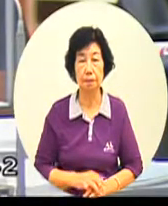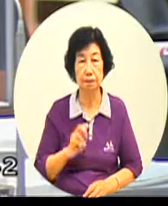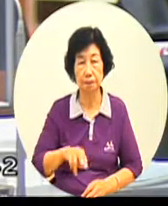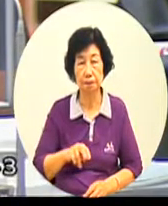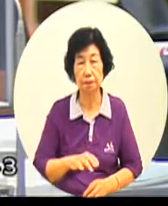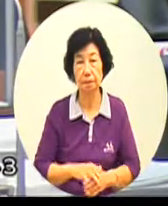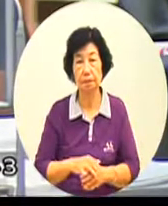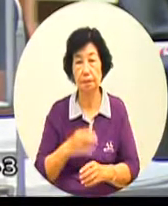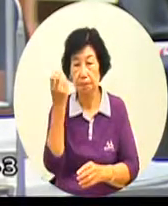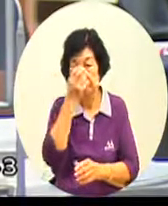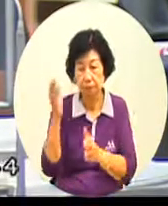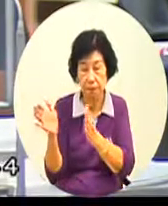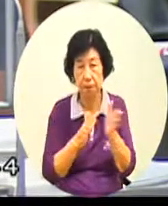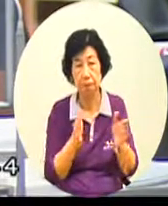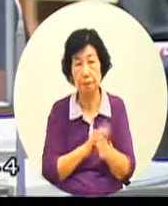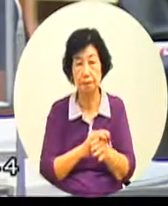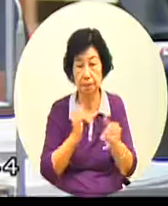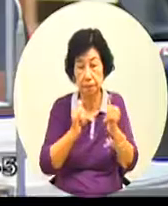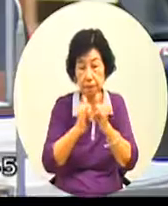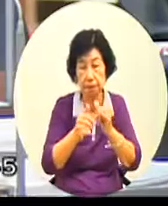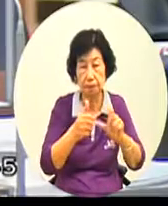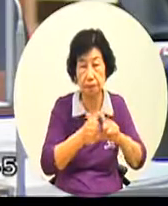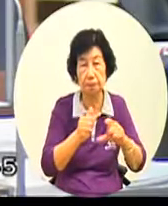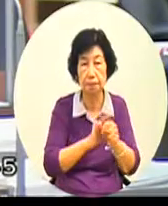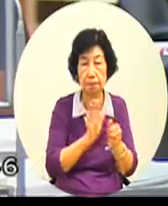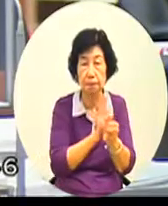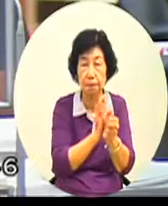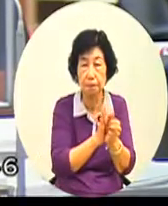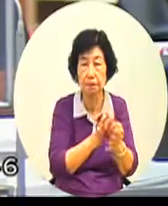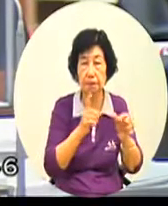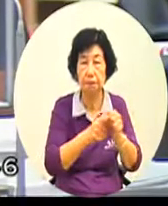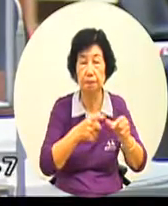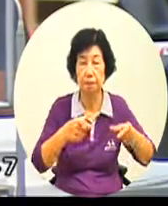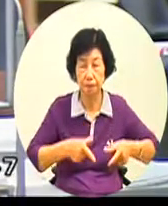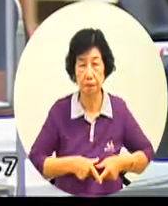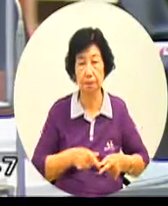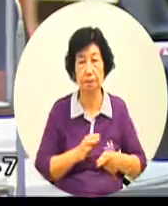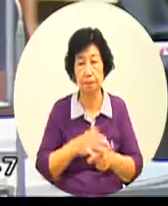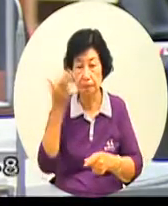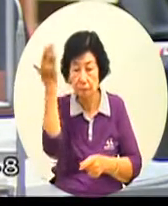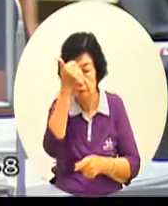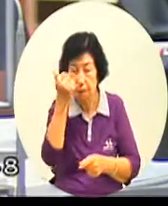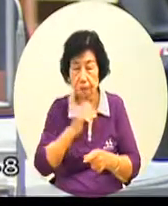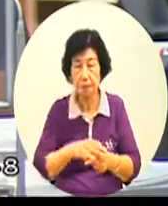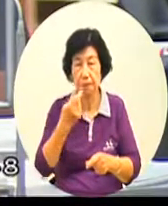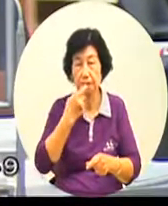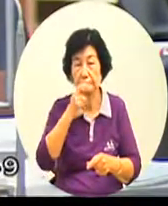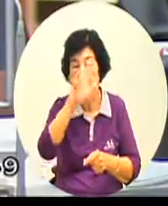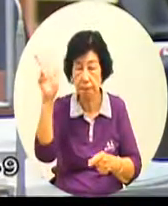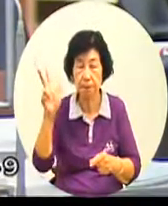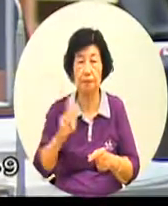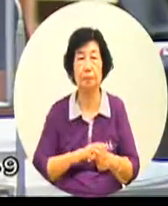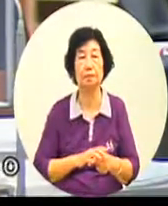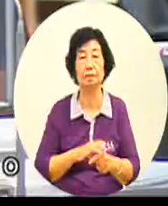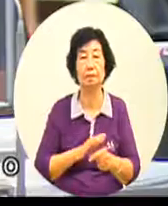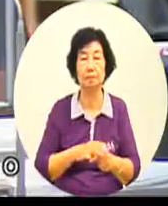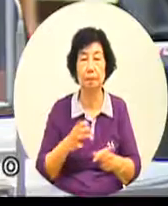些社区服务中心的这个老人日托，啊，还有你经费如何来赞助他